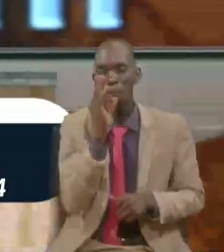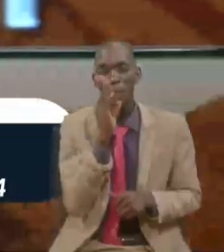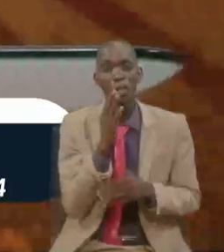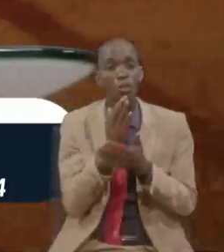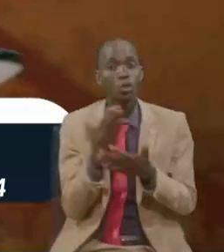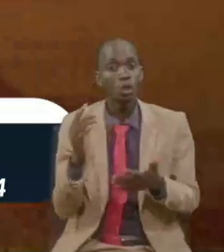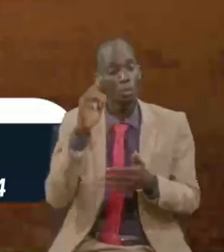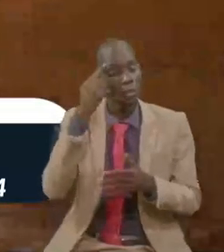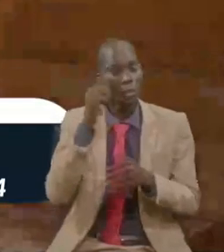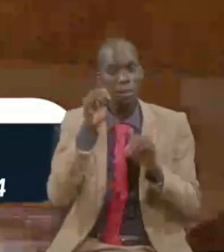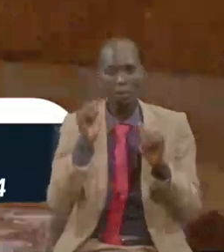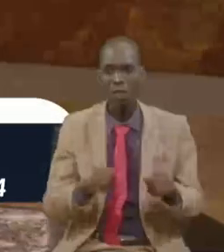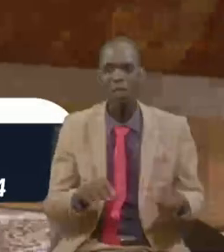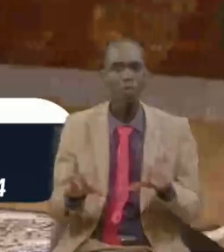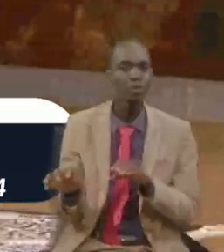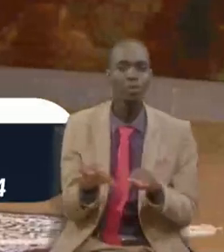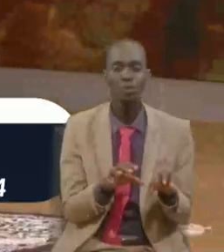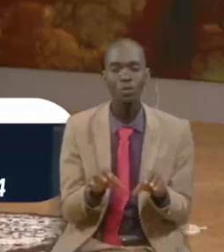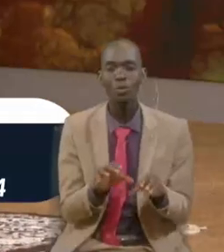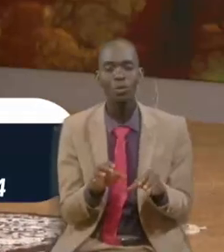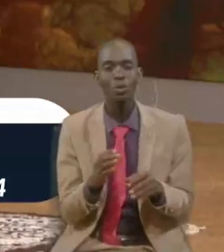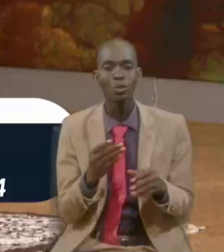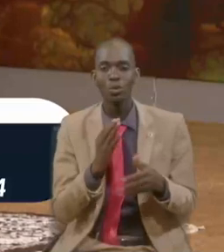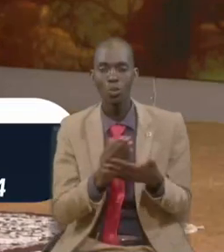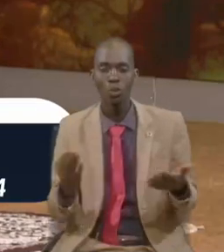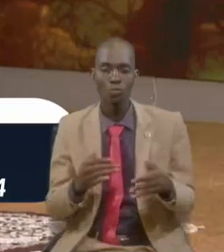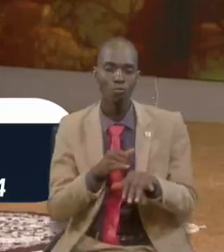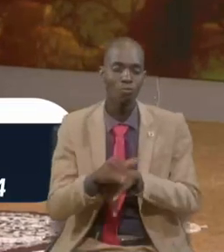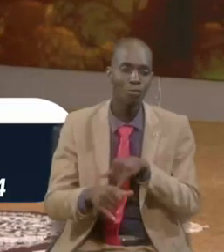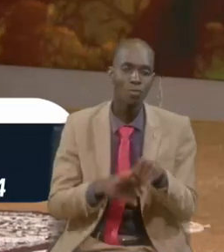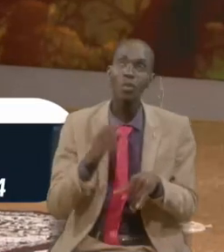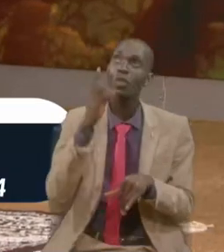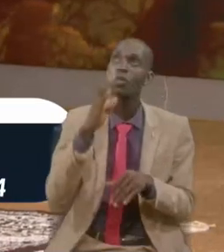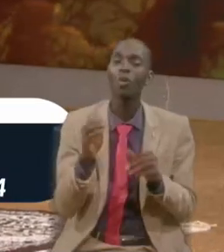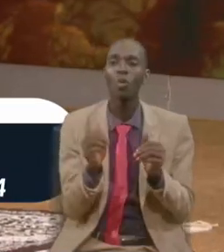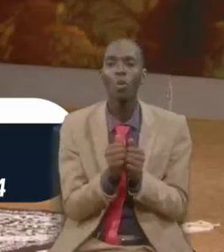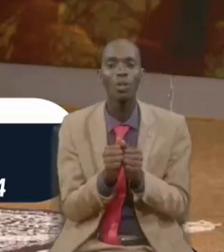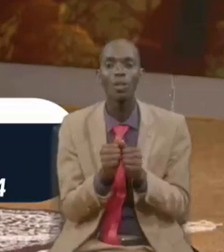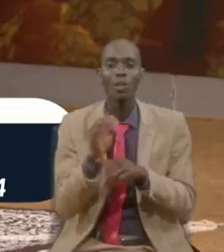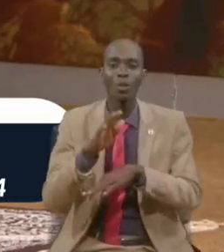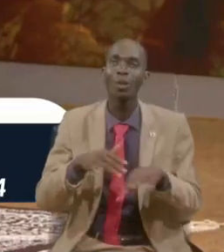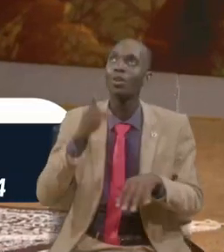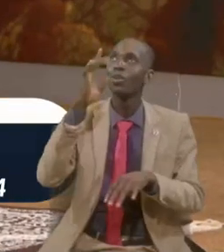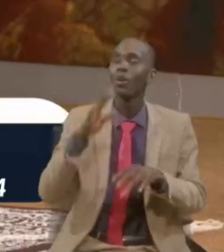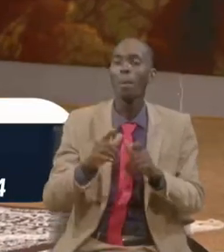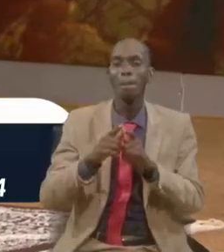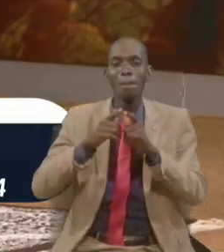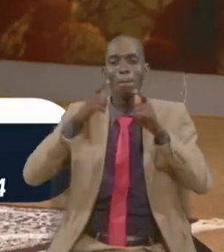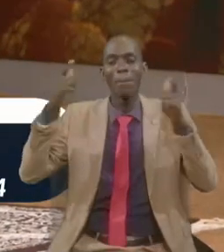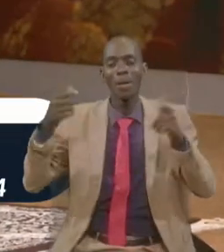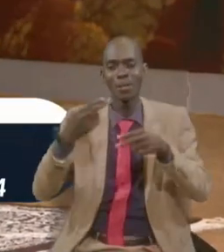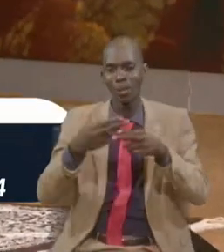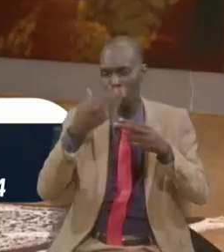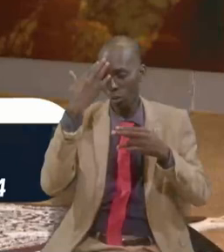Pour certains, ils croient corrompre Dieu en l'appelant de gros titres. Ils donnent de